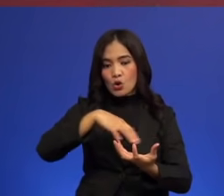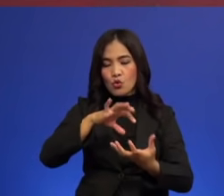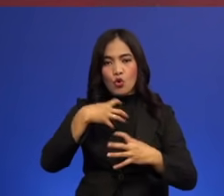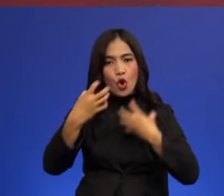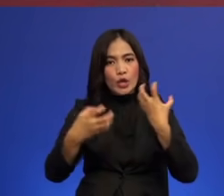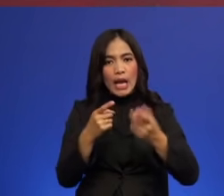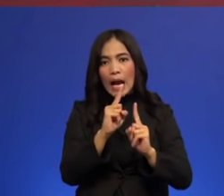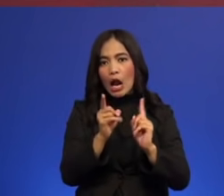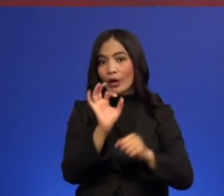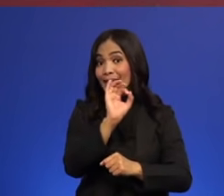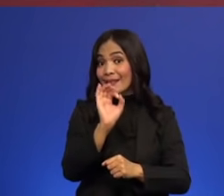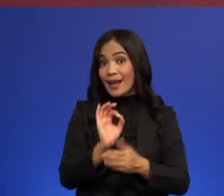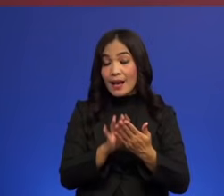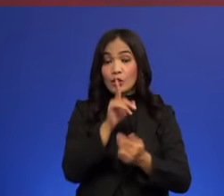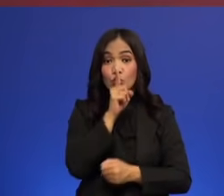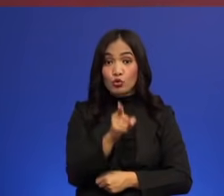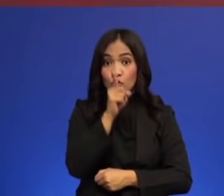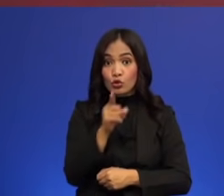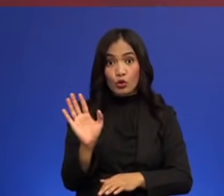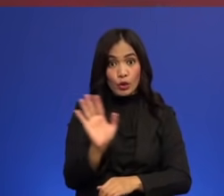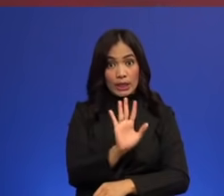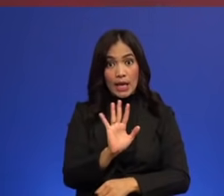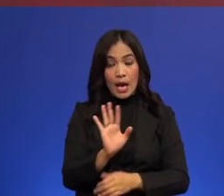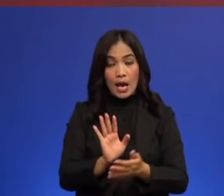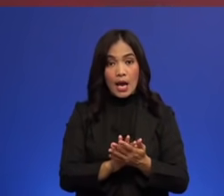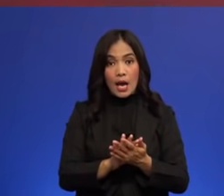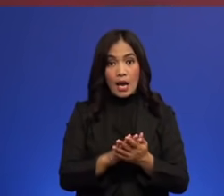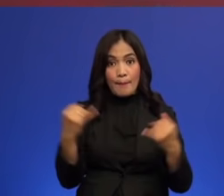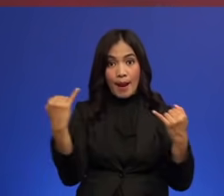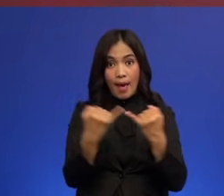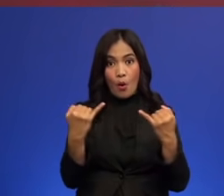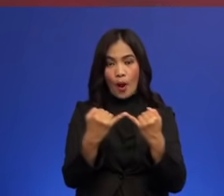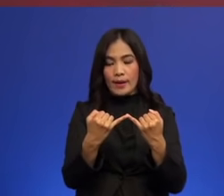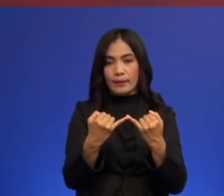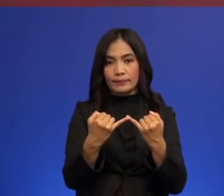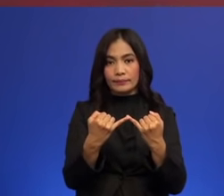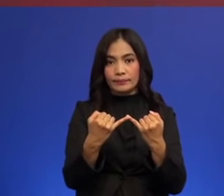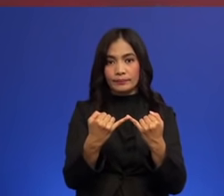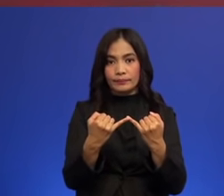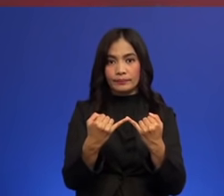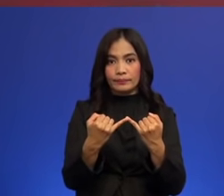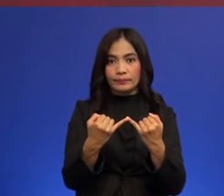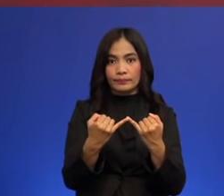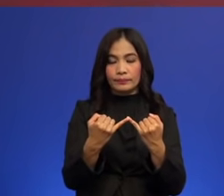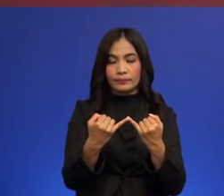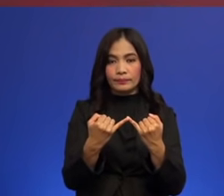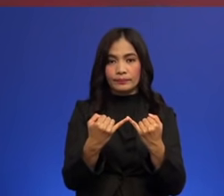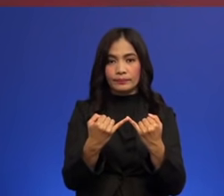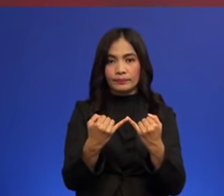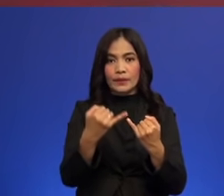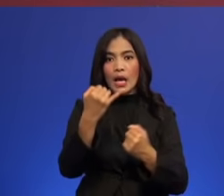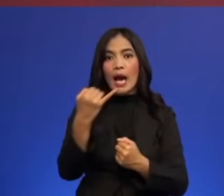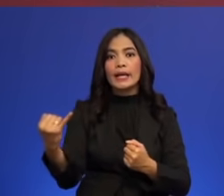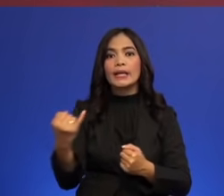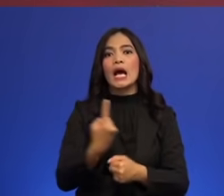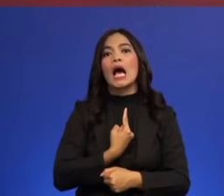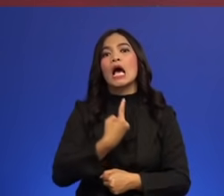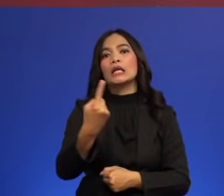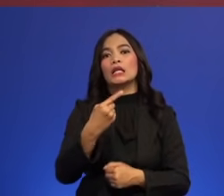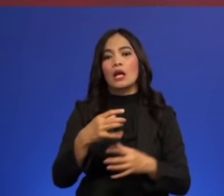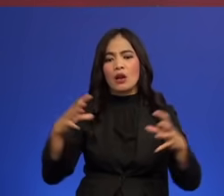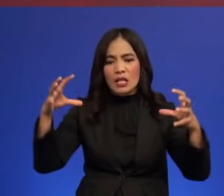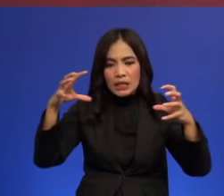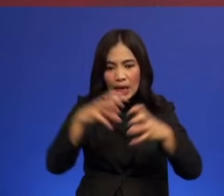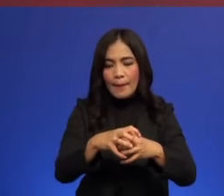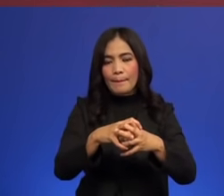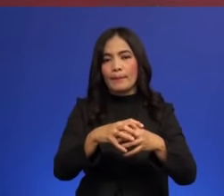kita tidak sungguh-sungguh melawan, saudaraku, maka kita akan